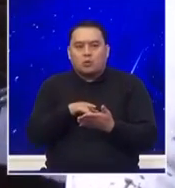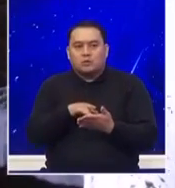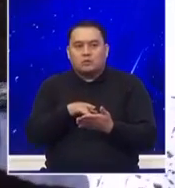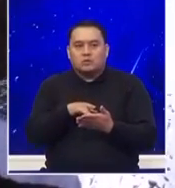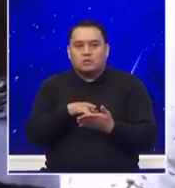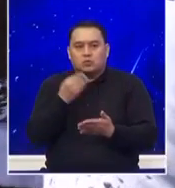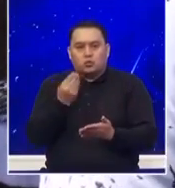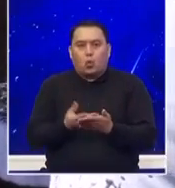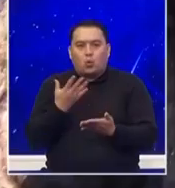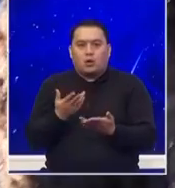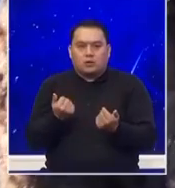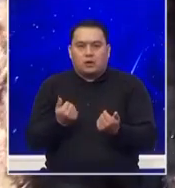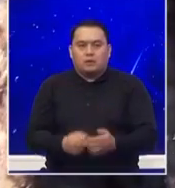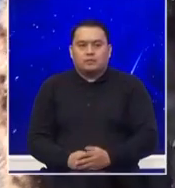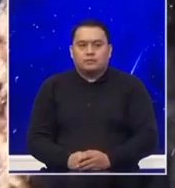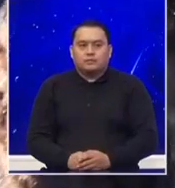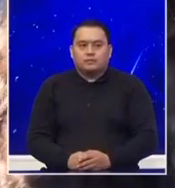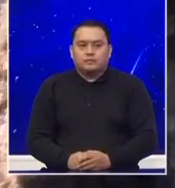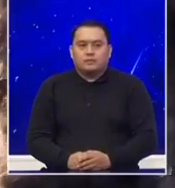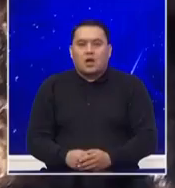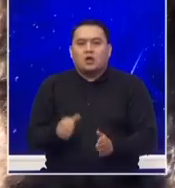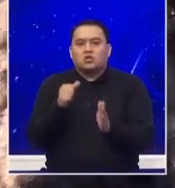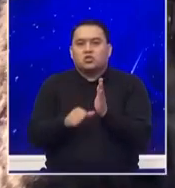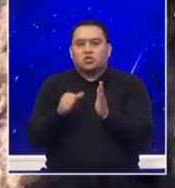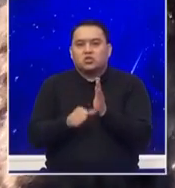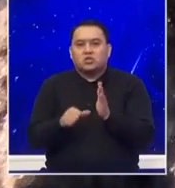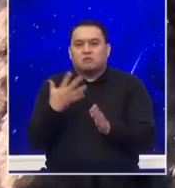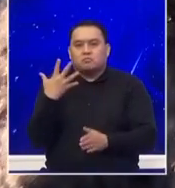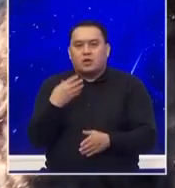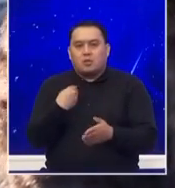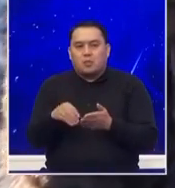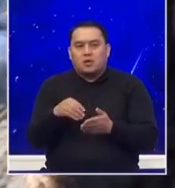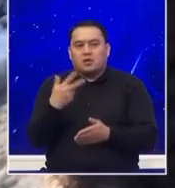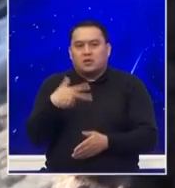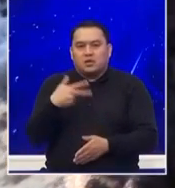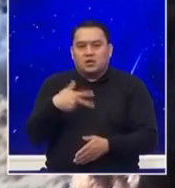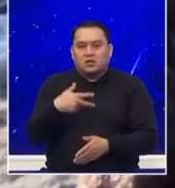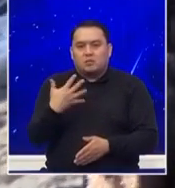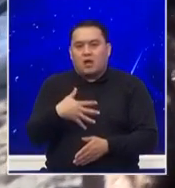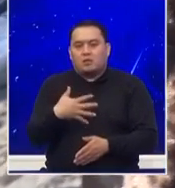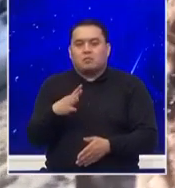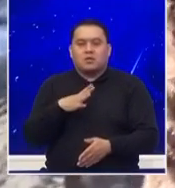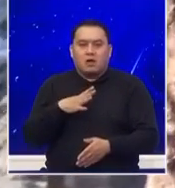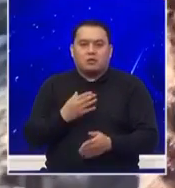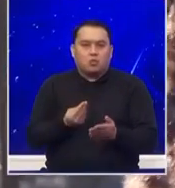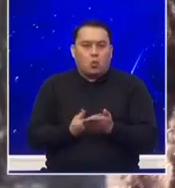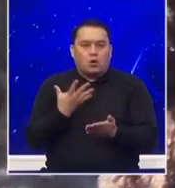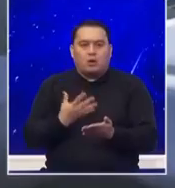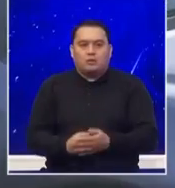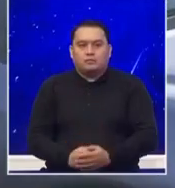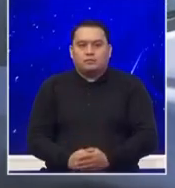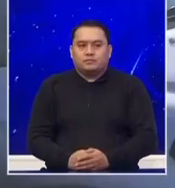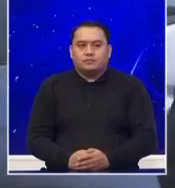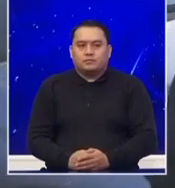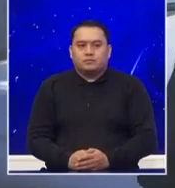Дорого, конечно, дорого. По 65 беру. Раньше была по 30-35. Конечно, это очень дорого.